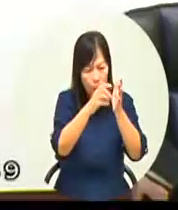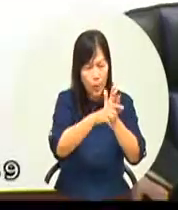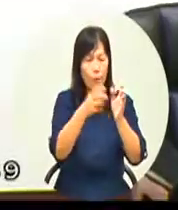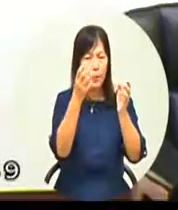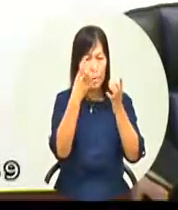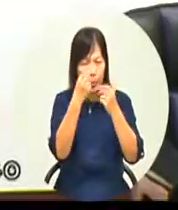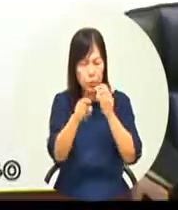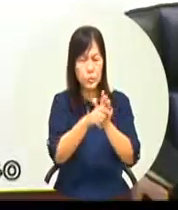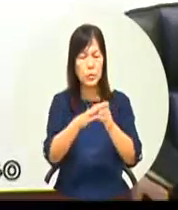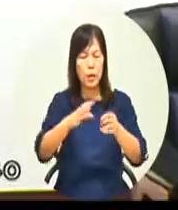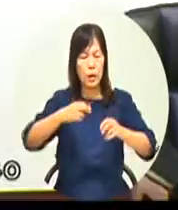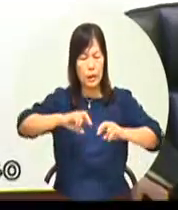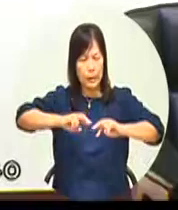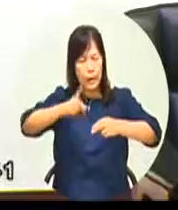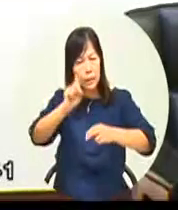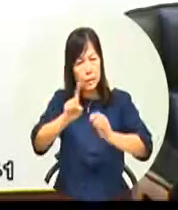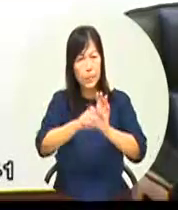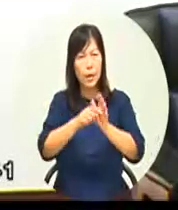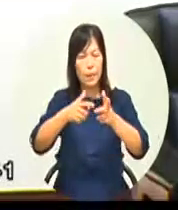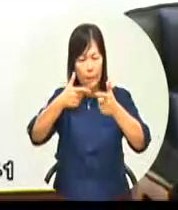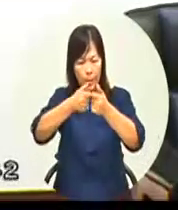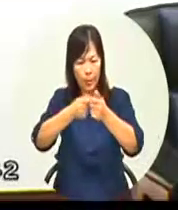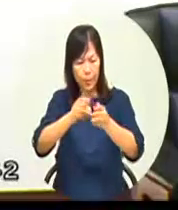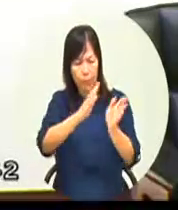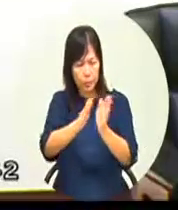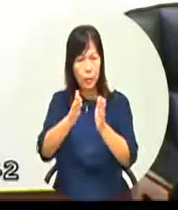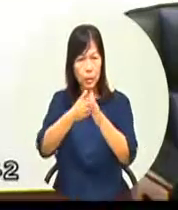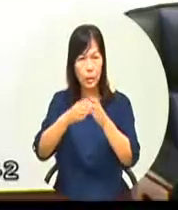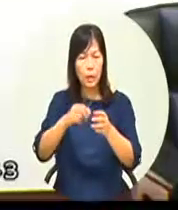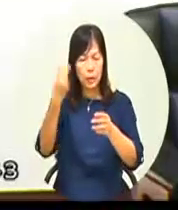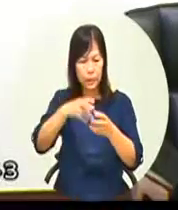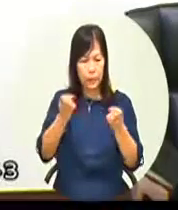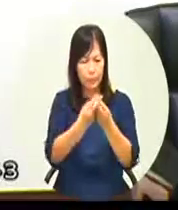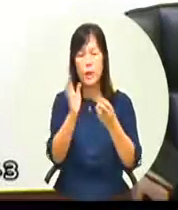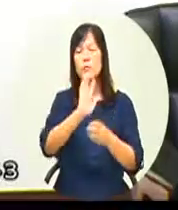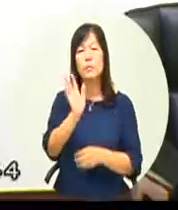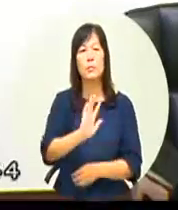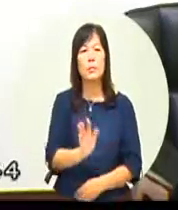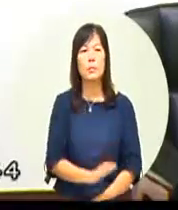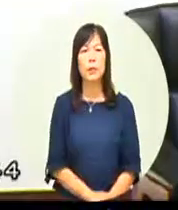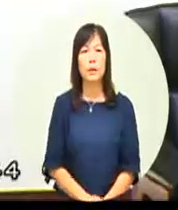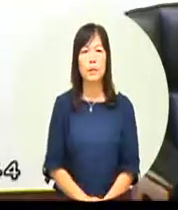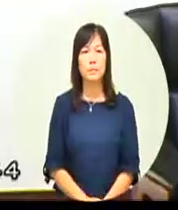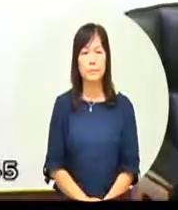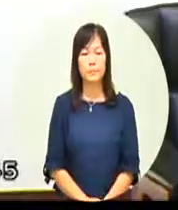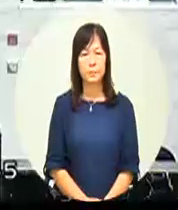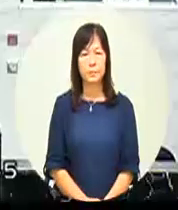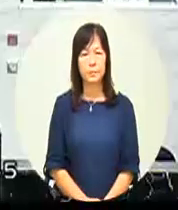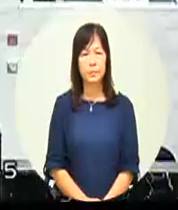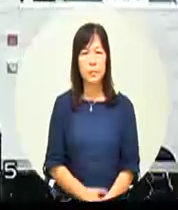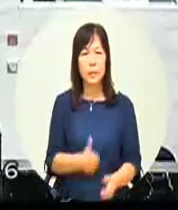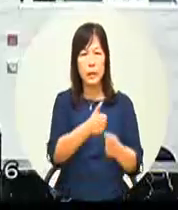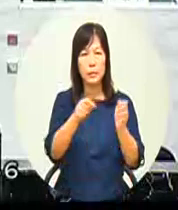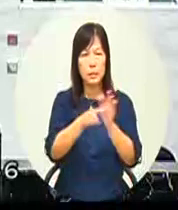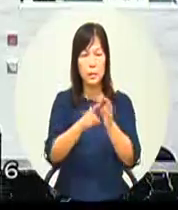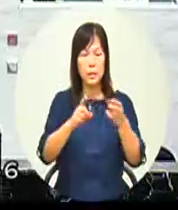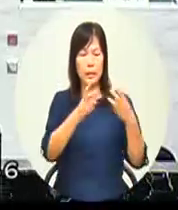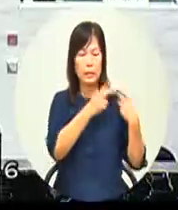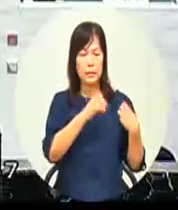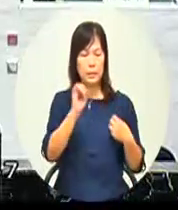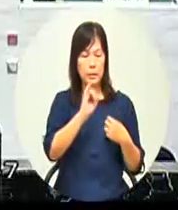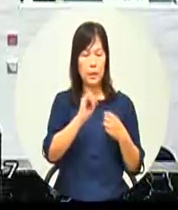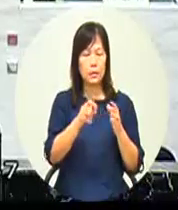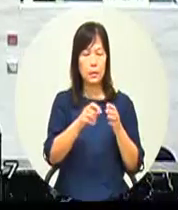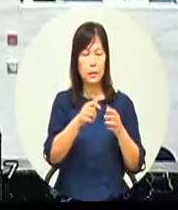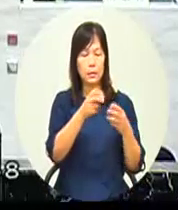来做，能够做一个妥善的处置，不要再有这样的状况发生。谢谢主席。 好，谢谢，谢谢蔡议员的质询。